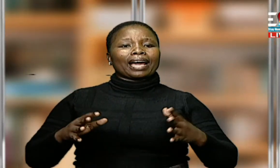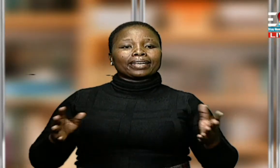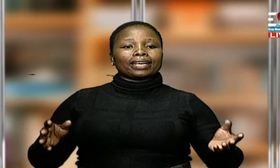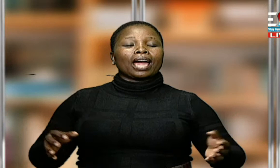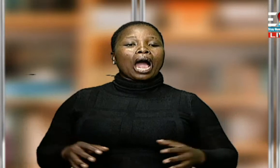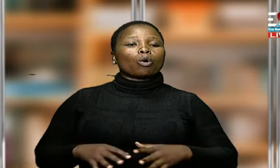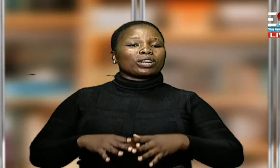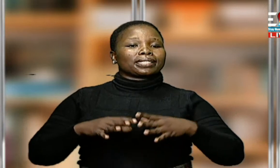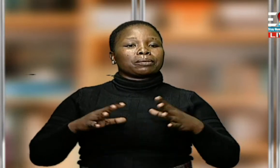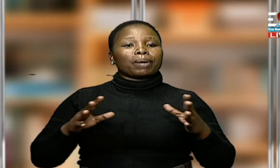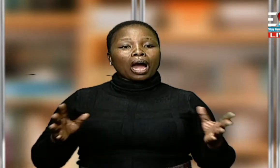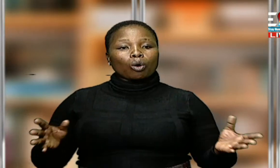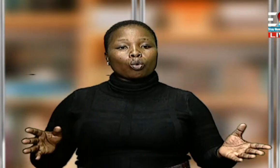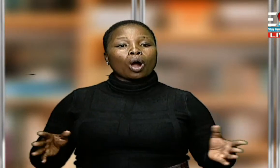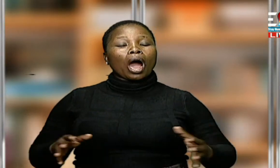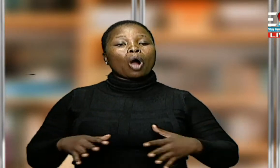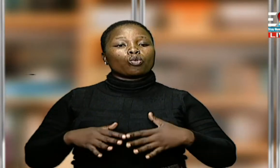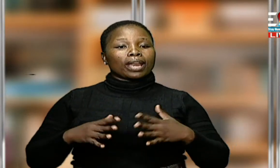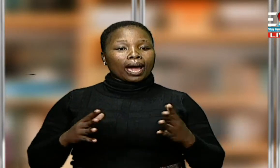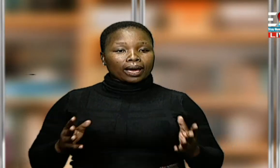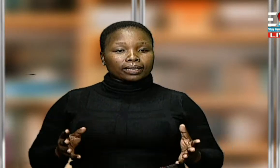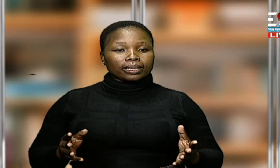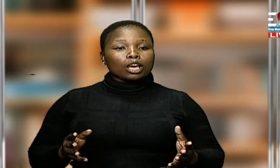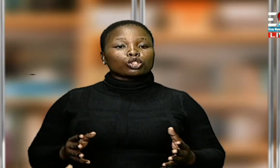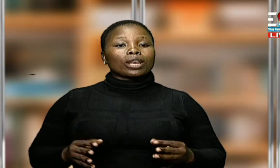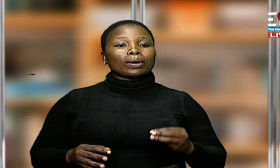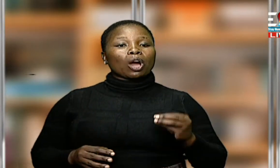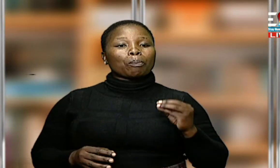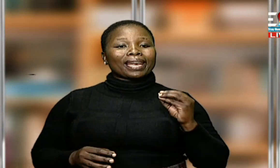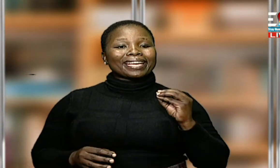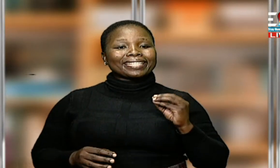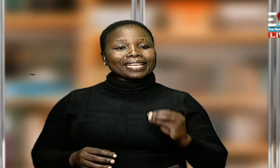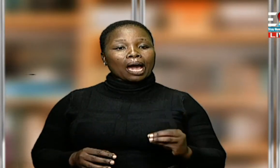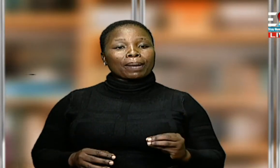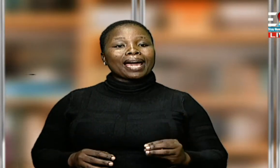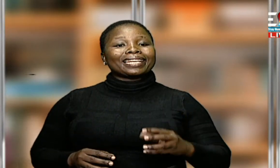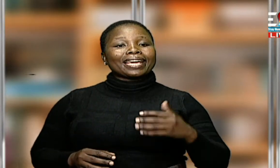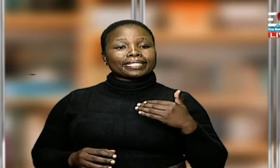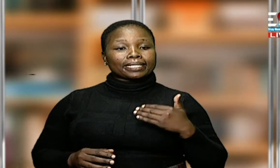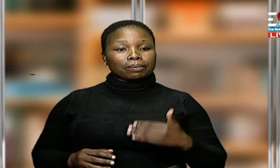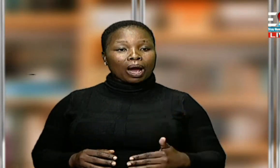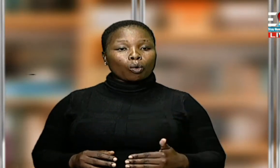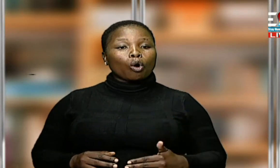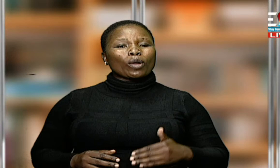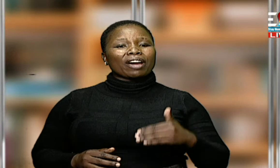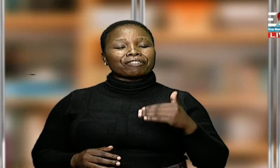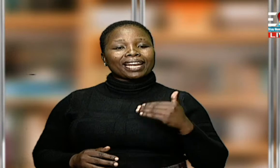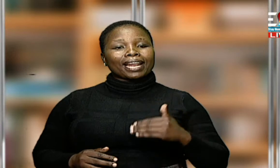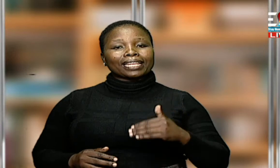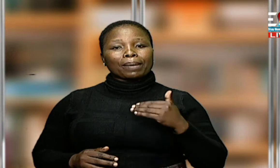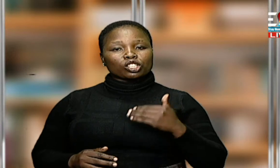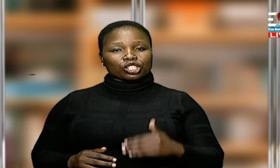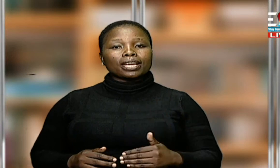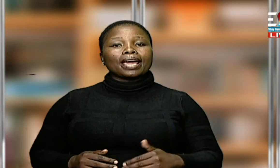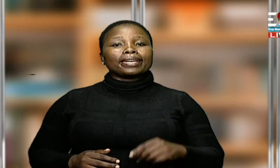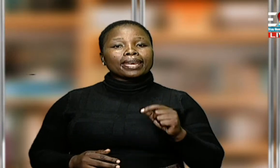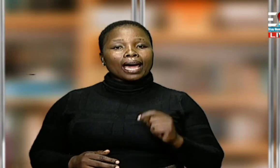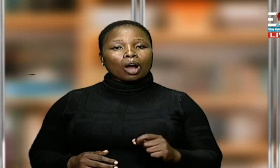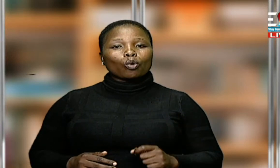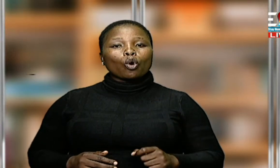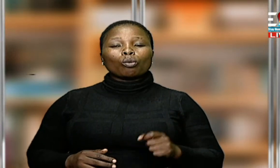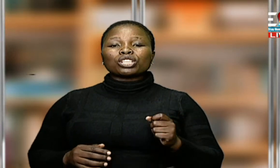lolugangathu ehlane akunatimphawu akunani so nawe na ubhale indzaba lete timphawu uyafanana